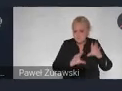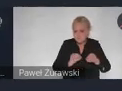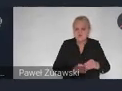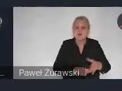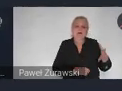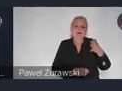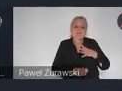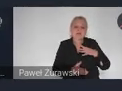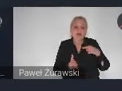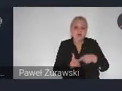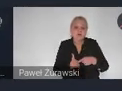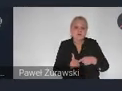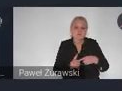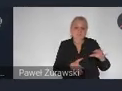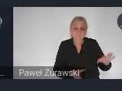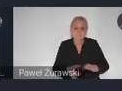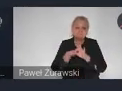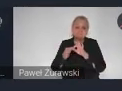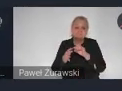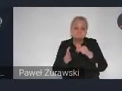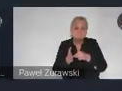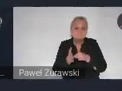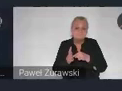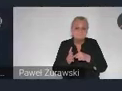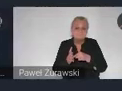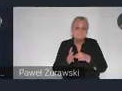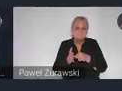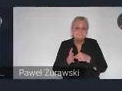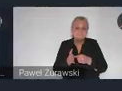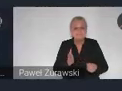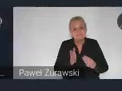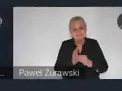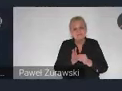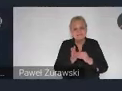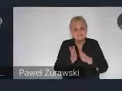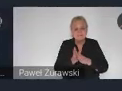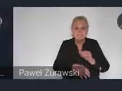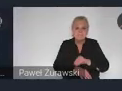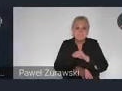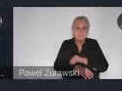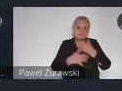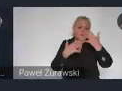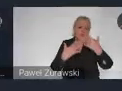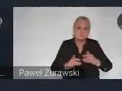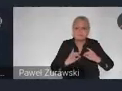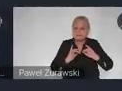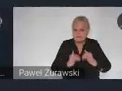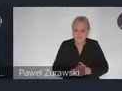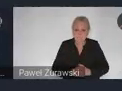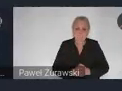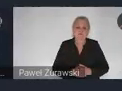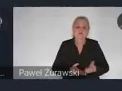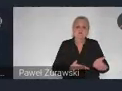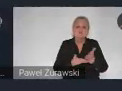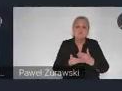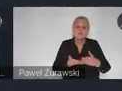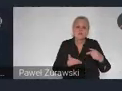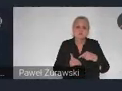warto odnieść się do ujęcia właśnie metodologii tej kalkulacji w